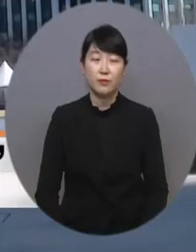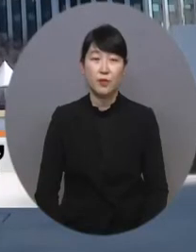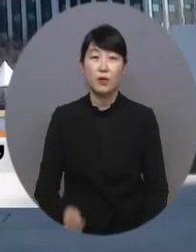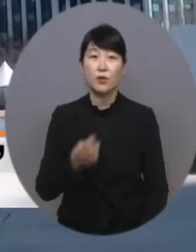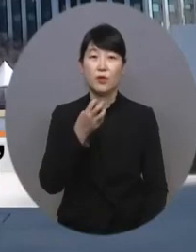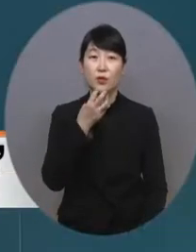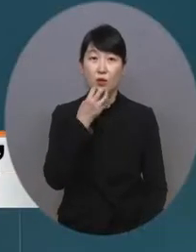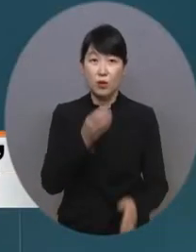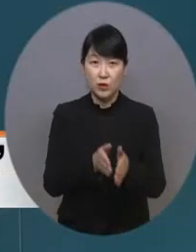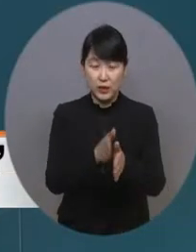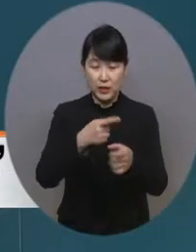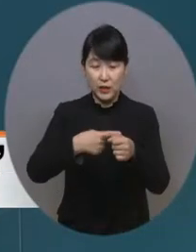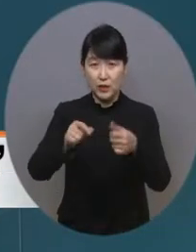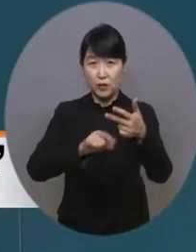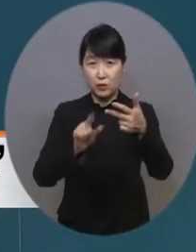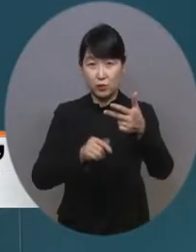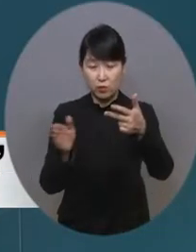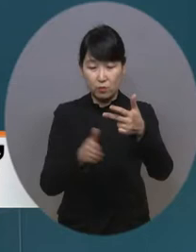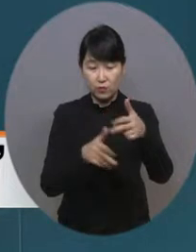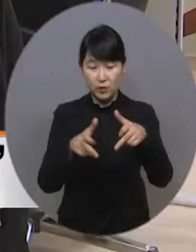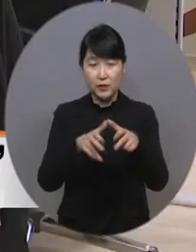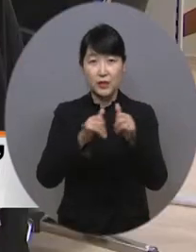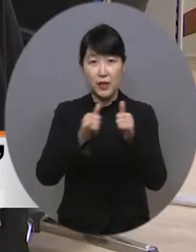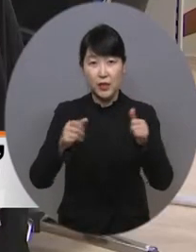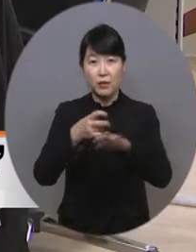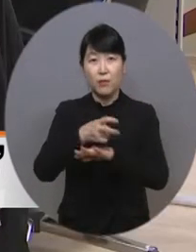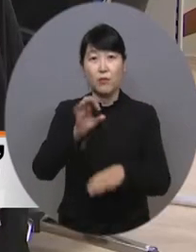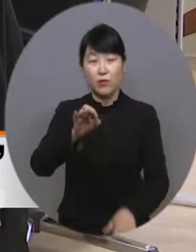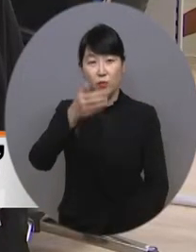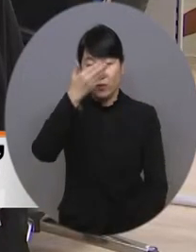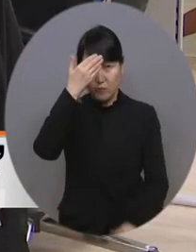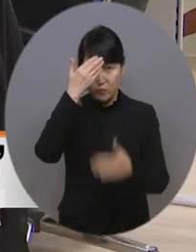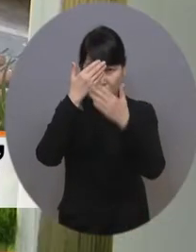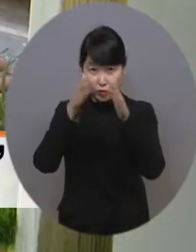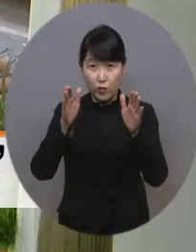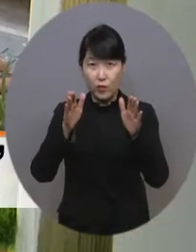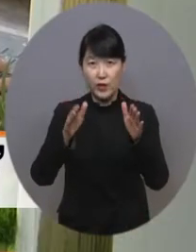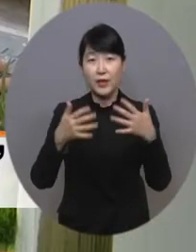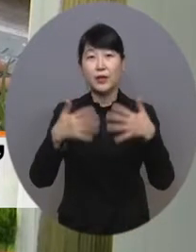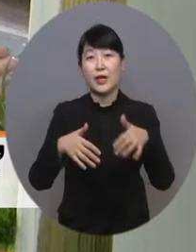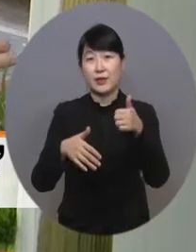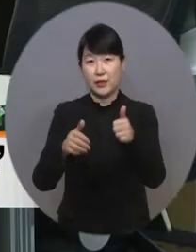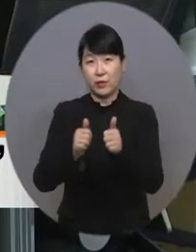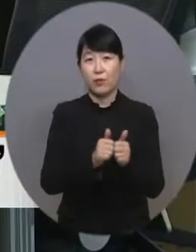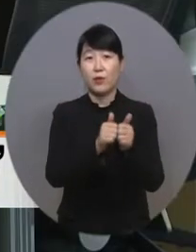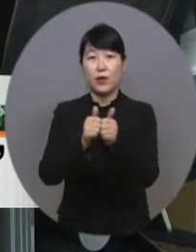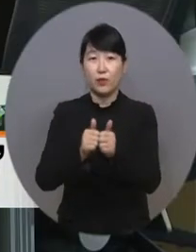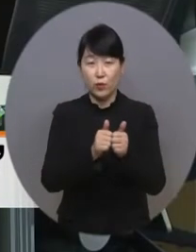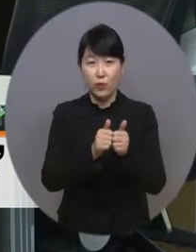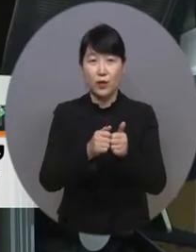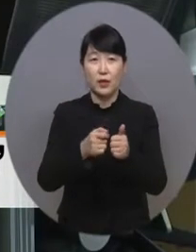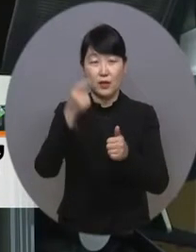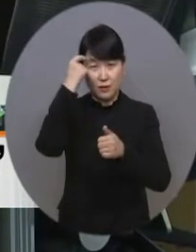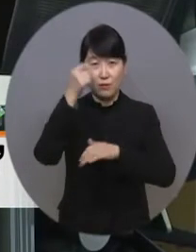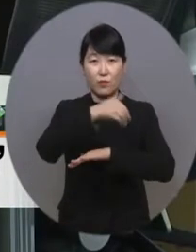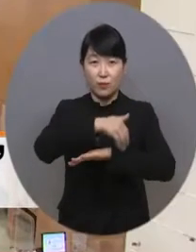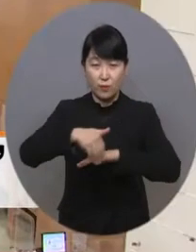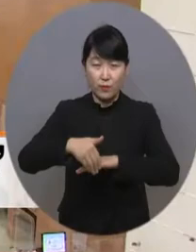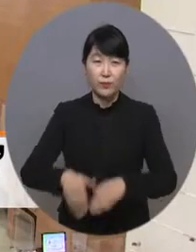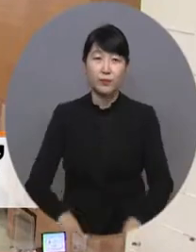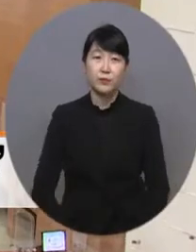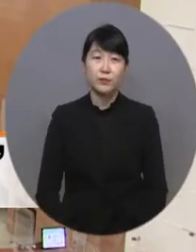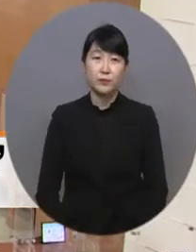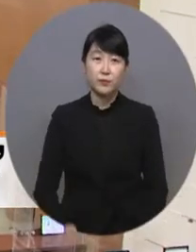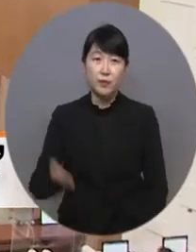서울시가 내년 7월부터 장애인 버스 요금을 전액 지원하는 등 약자와의 동행을 위한 대책을 본격 추진합니다